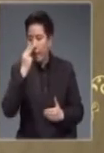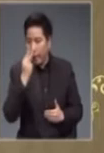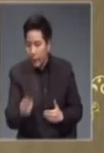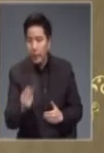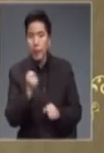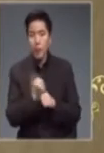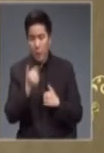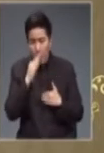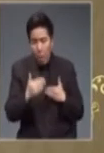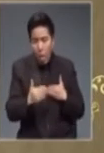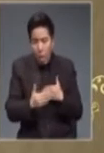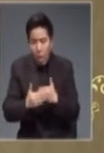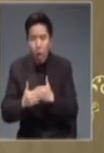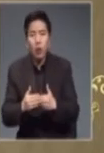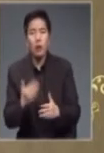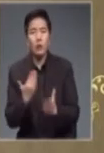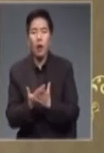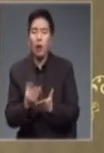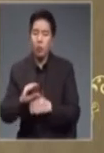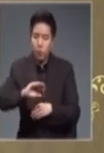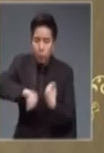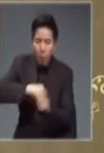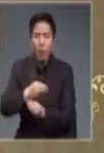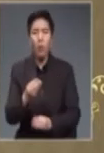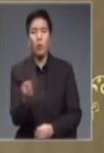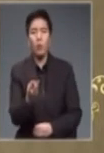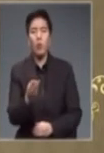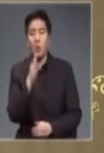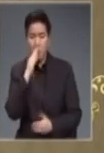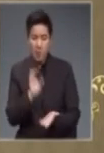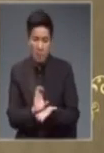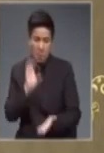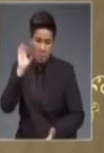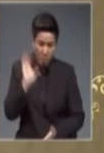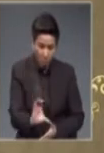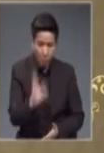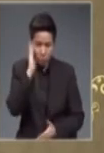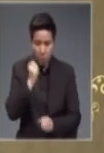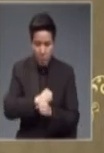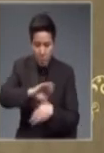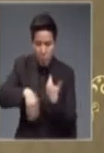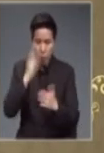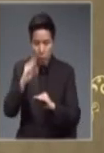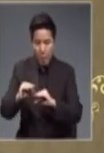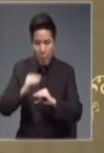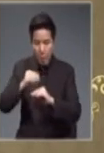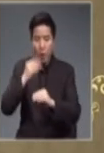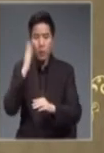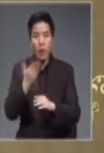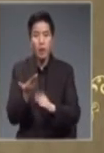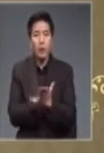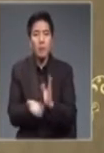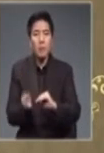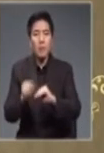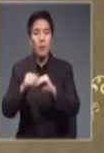การปรับปรุงพัฒนาขั้นตอนการเริ่มต้นธุรกิจซึ่งจะสามารถลดทั้งขั้นตอนการจดทะเบียนย่นระยะเวลาในการจดทะเบียนและลดค่